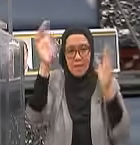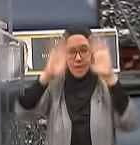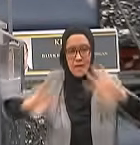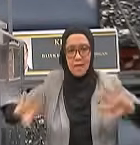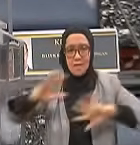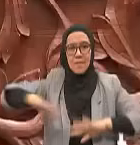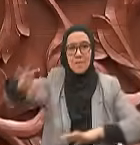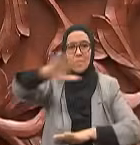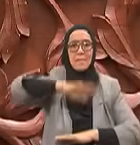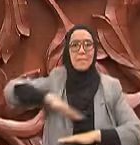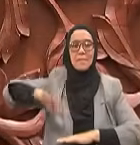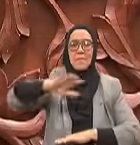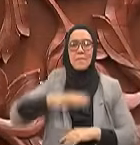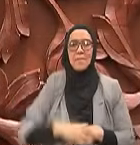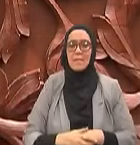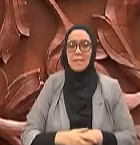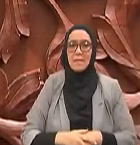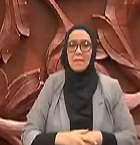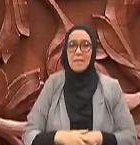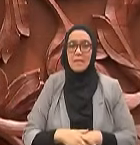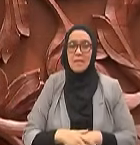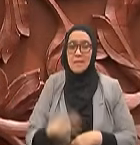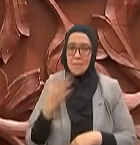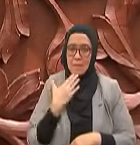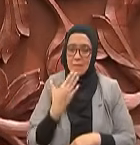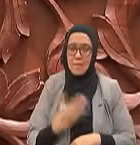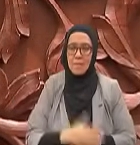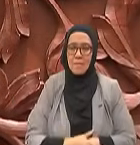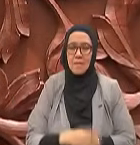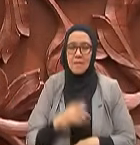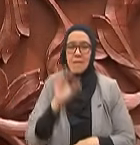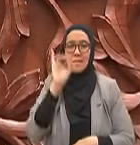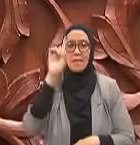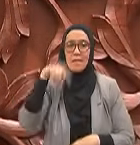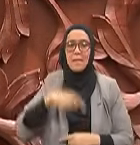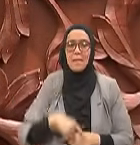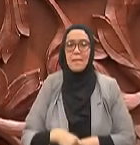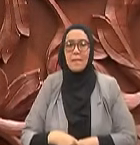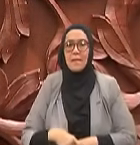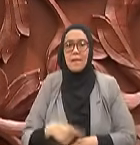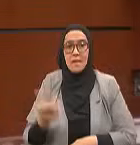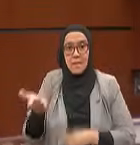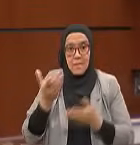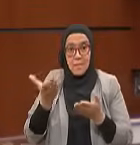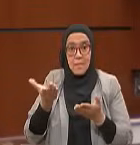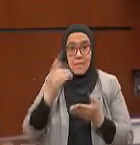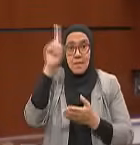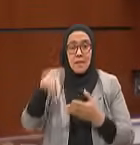betul selesai kalau makan yang bertuah